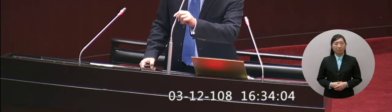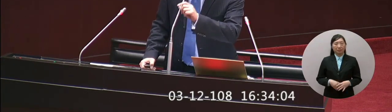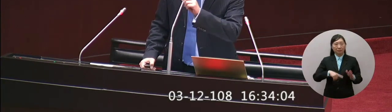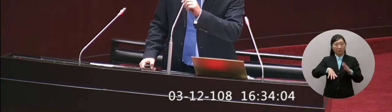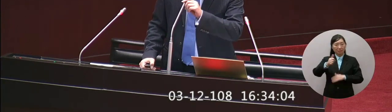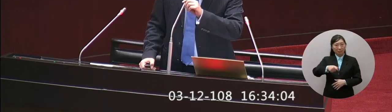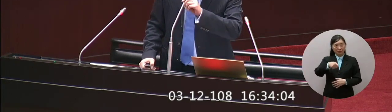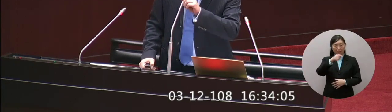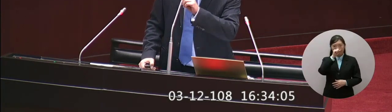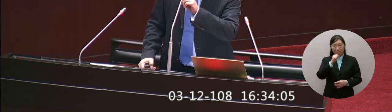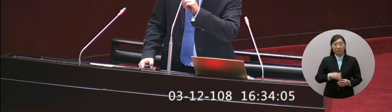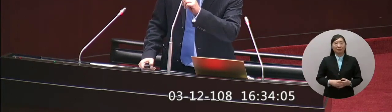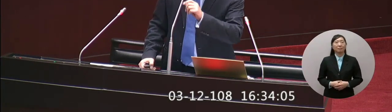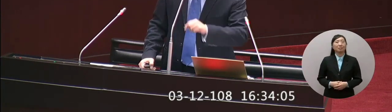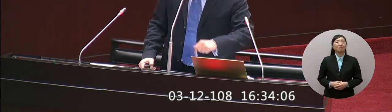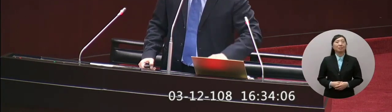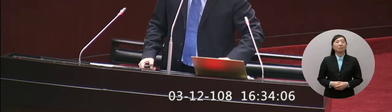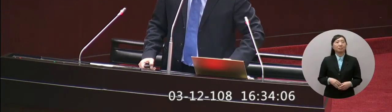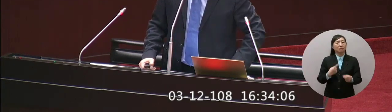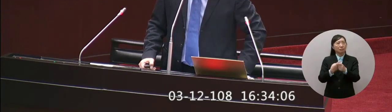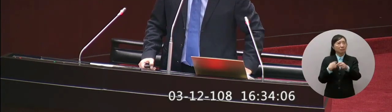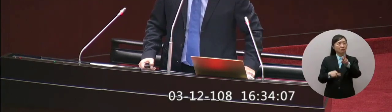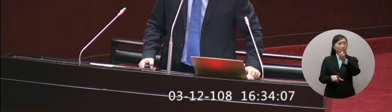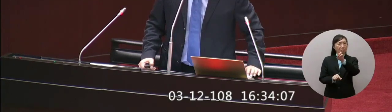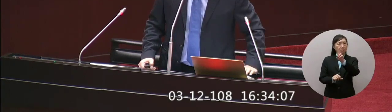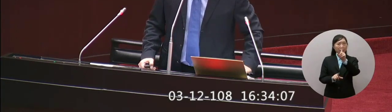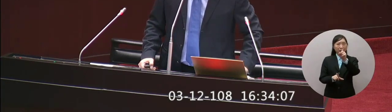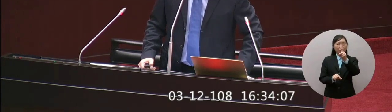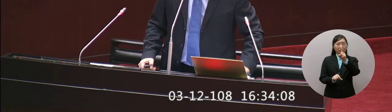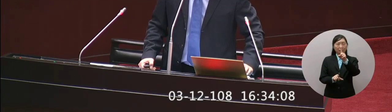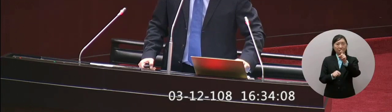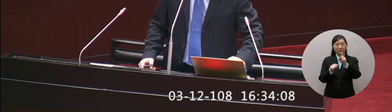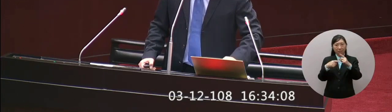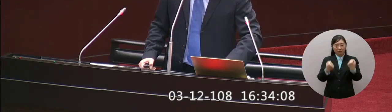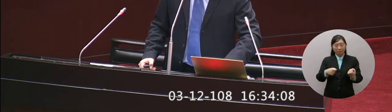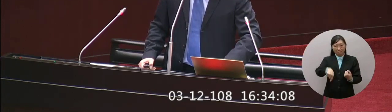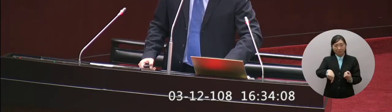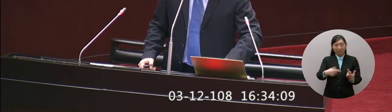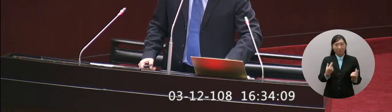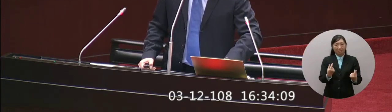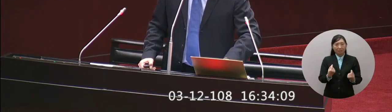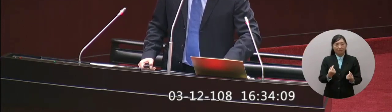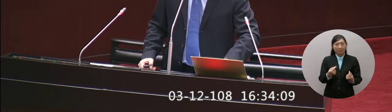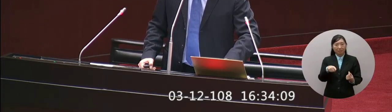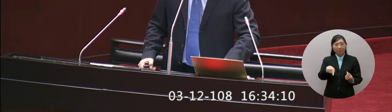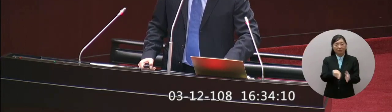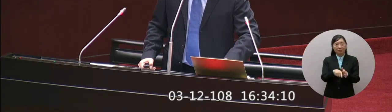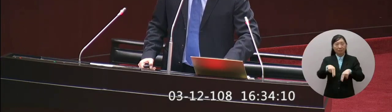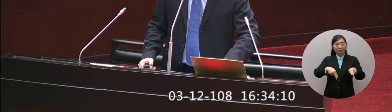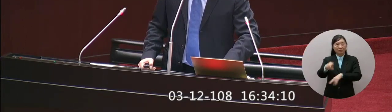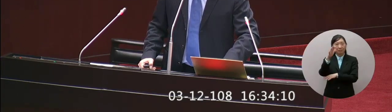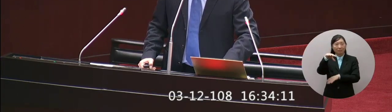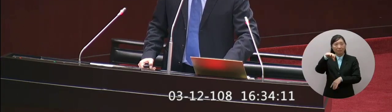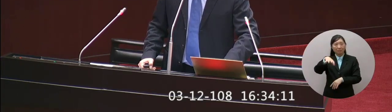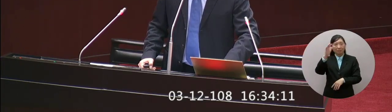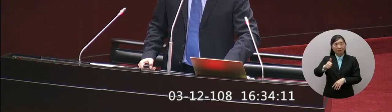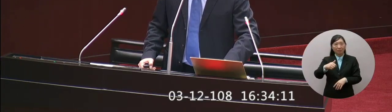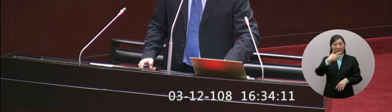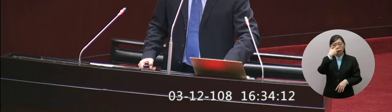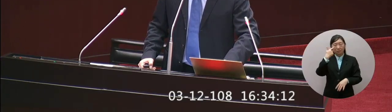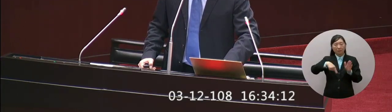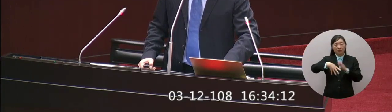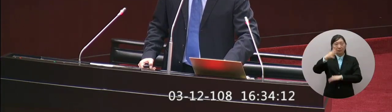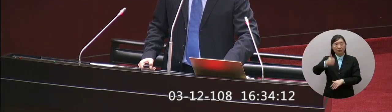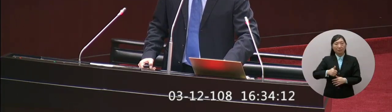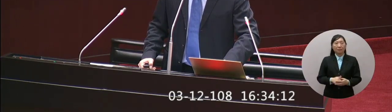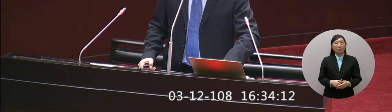院长好。 院长你好。 去年十一月也是在这个地方，那个时候的行政院院长赖清德在